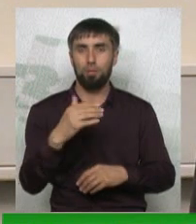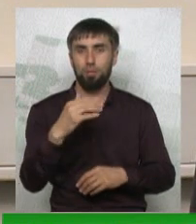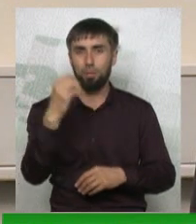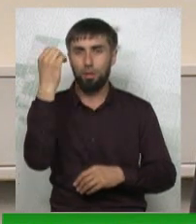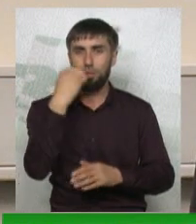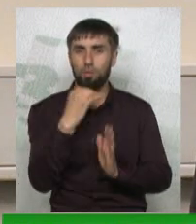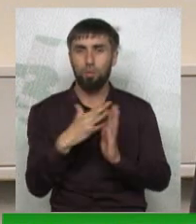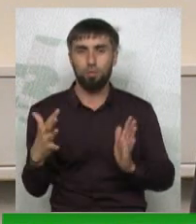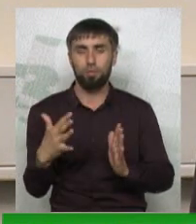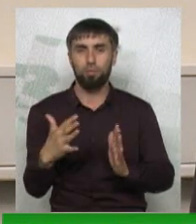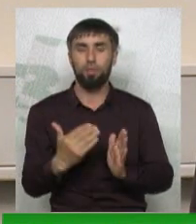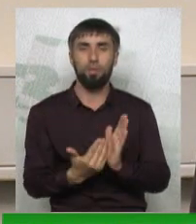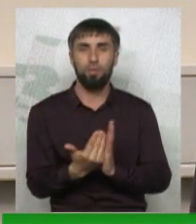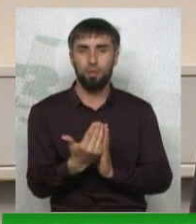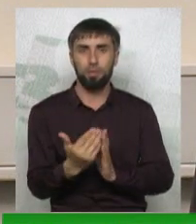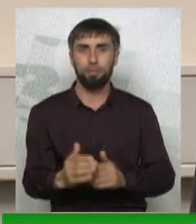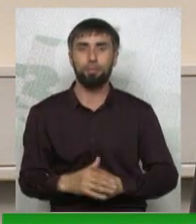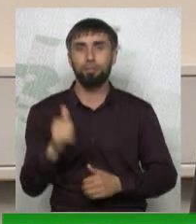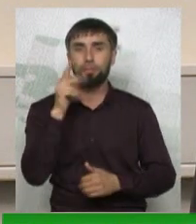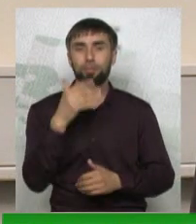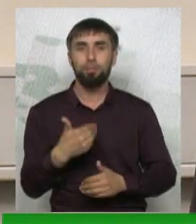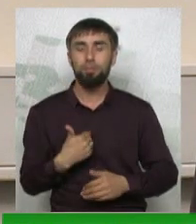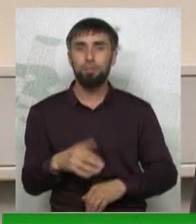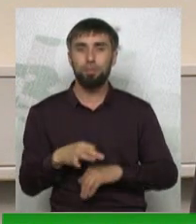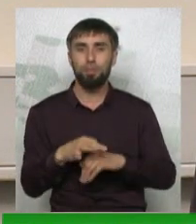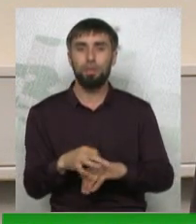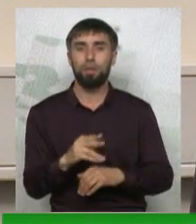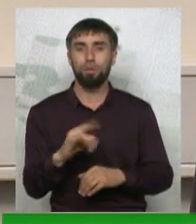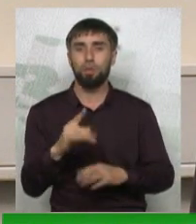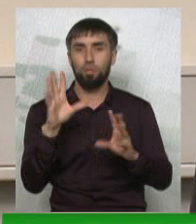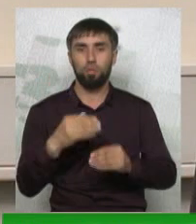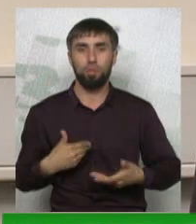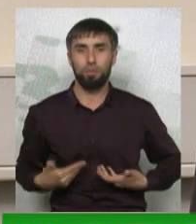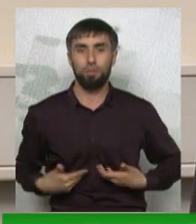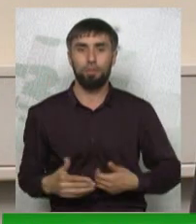столько высокого, который мы пронесли через всю свою